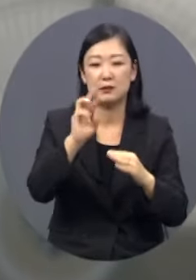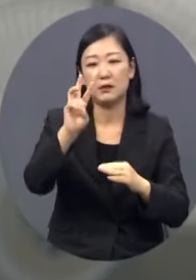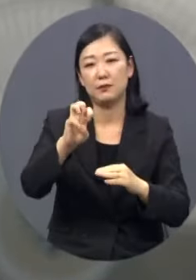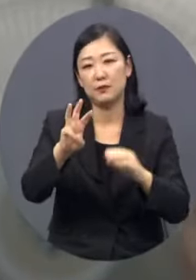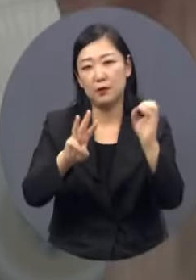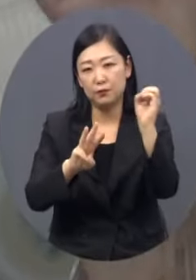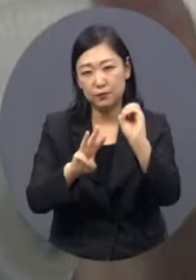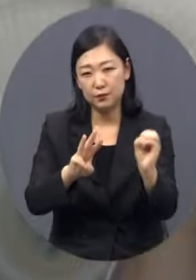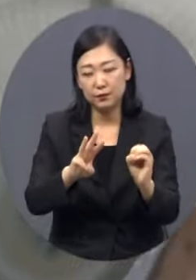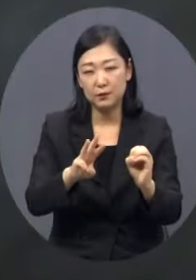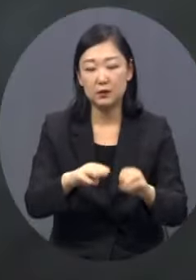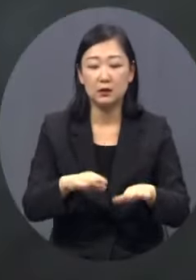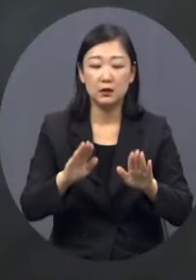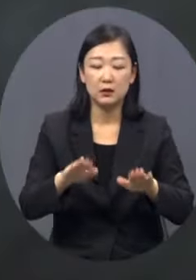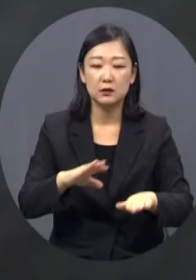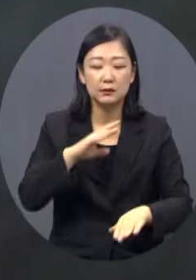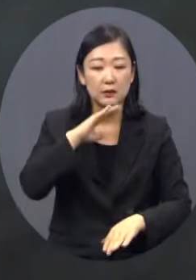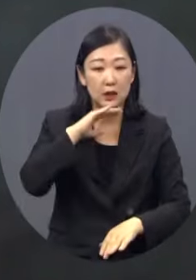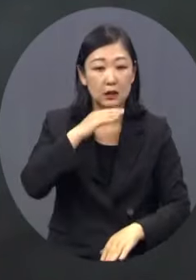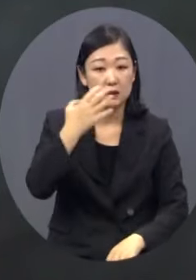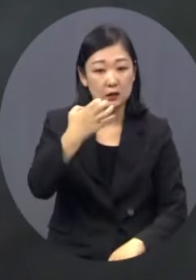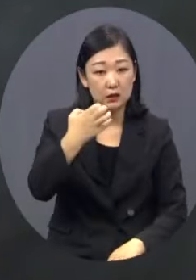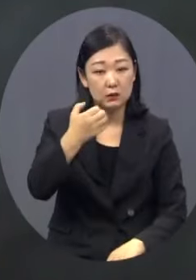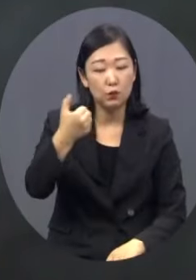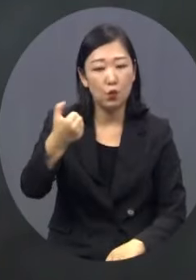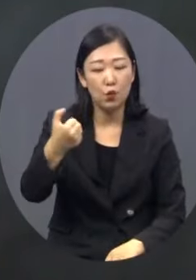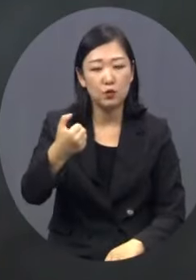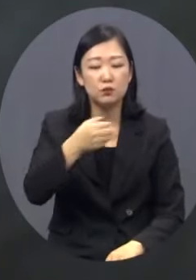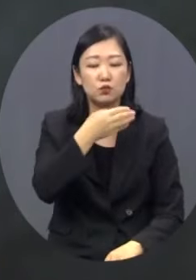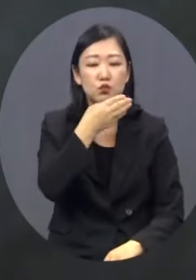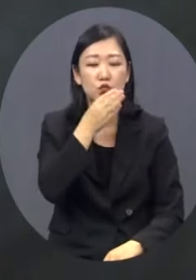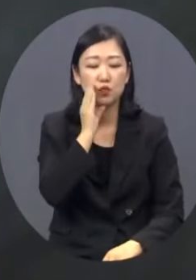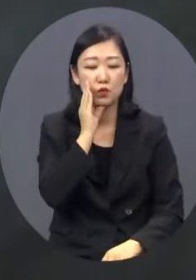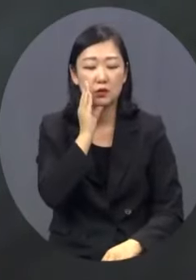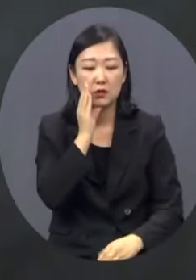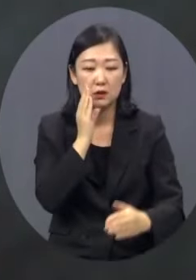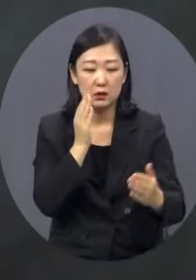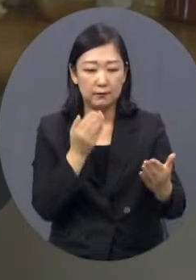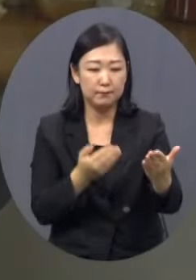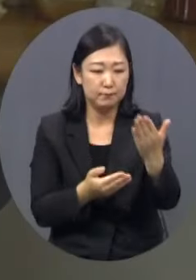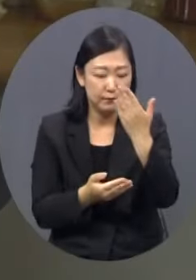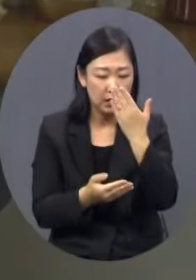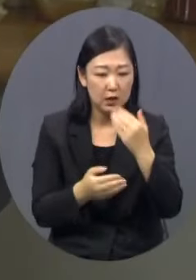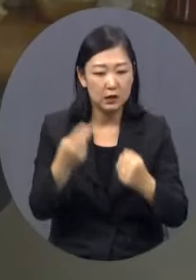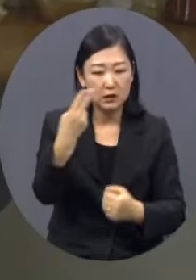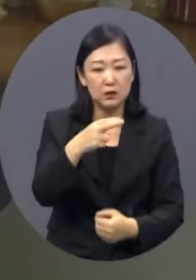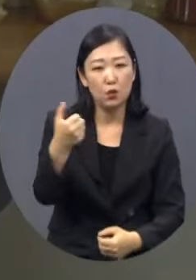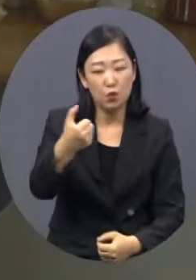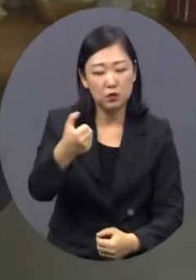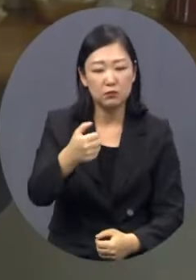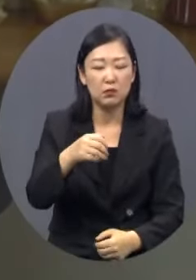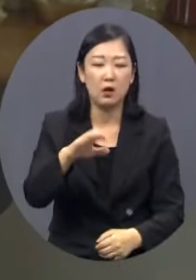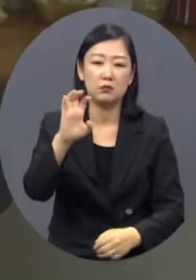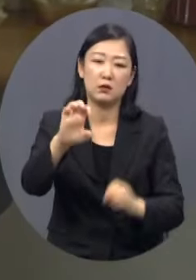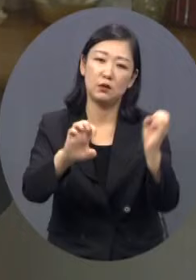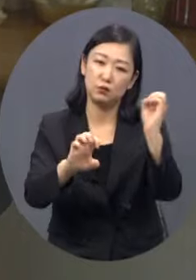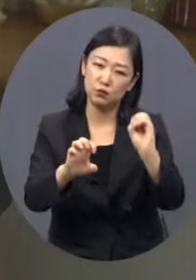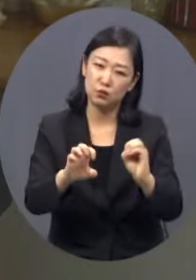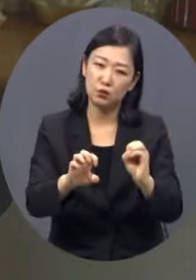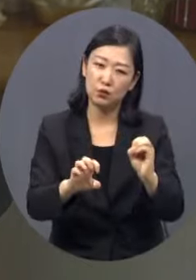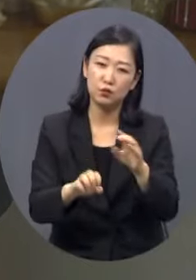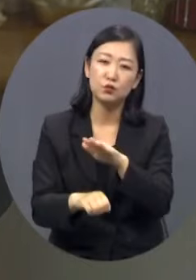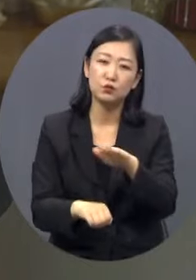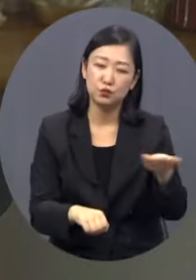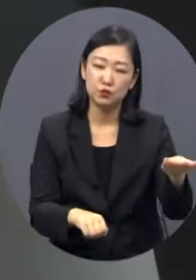33% 지금의 4 50대가 노인 세대로 진입하는 2050년이면 40% 육박할 전망입니다